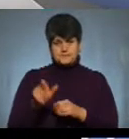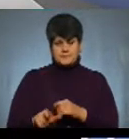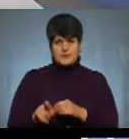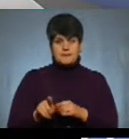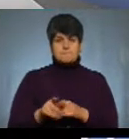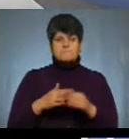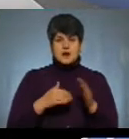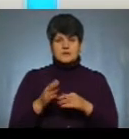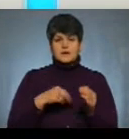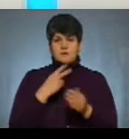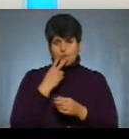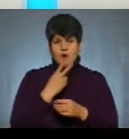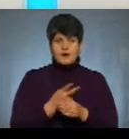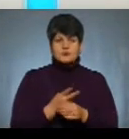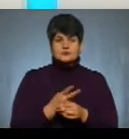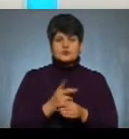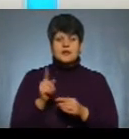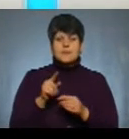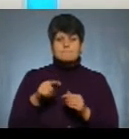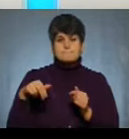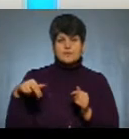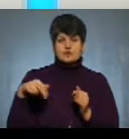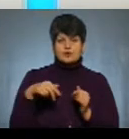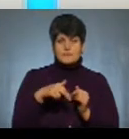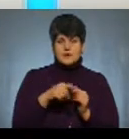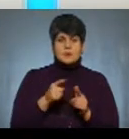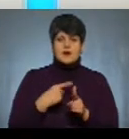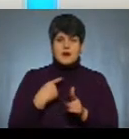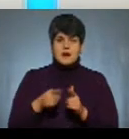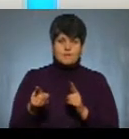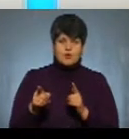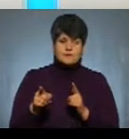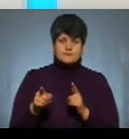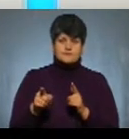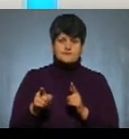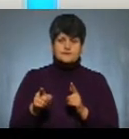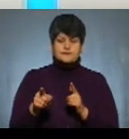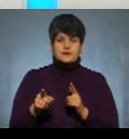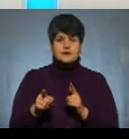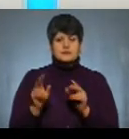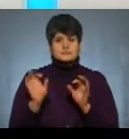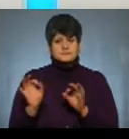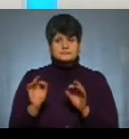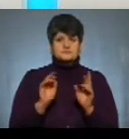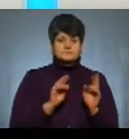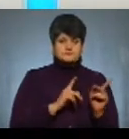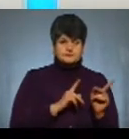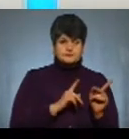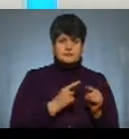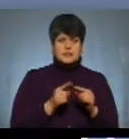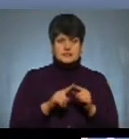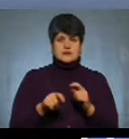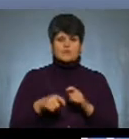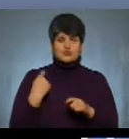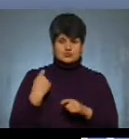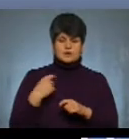Як практика показує, на пішохідних переходах або регульованих, або нерегульованих. Тобто або все-таки десь